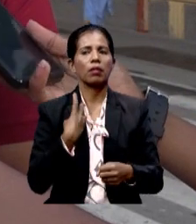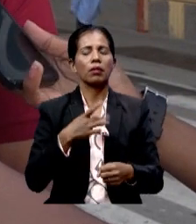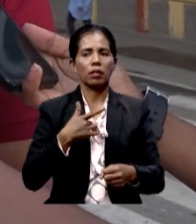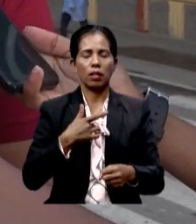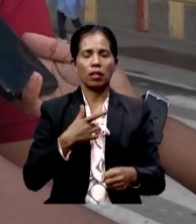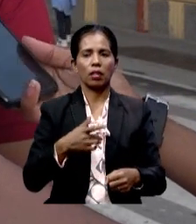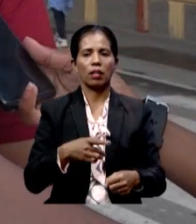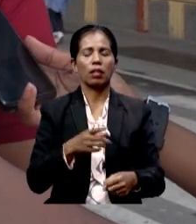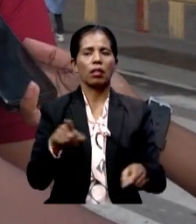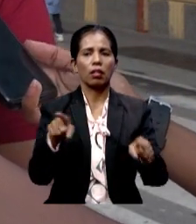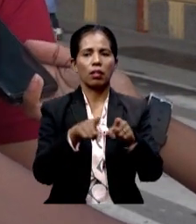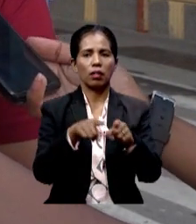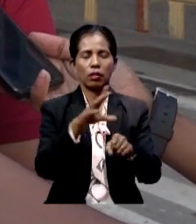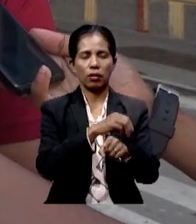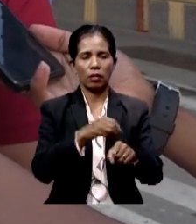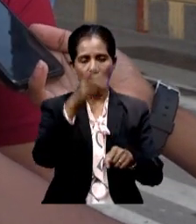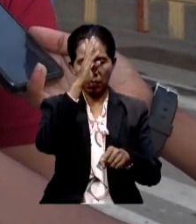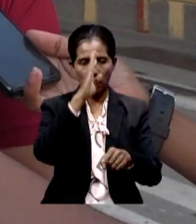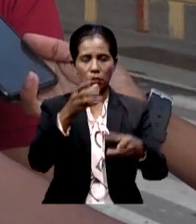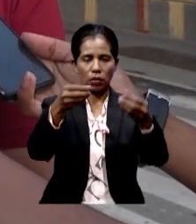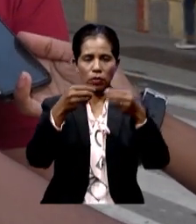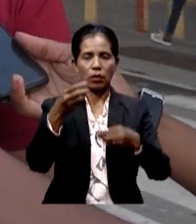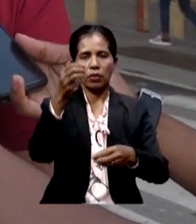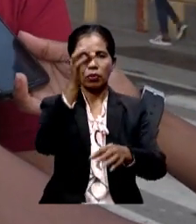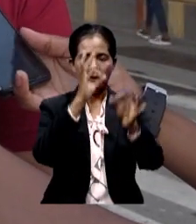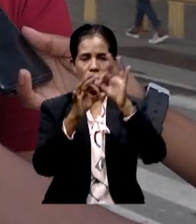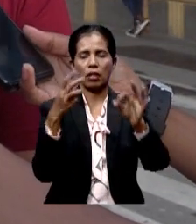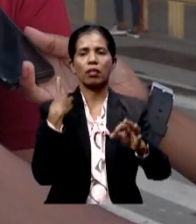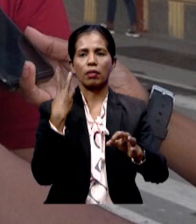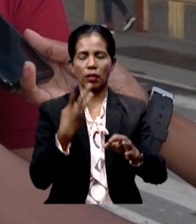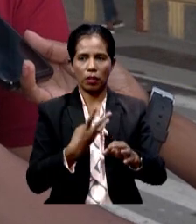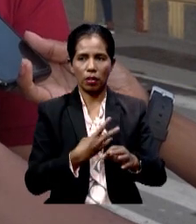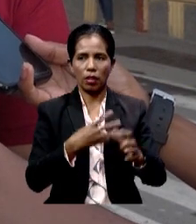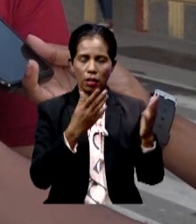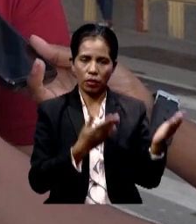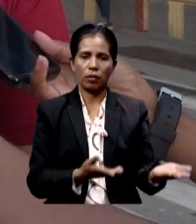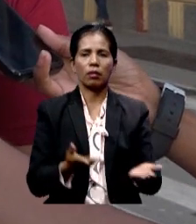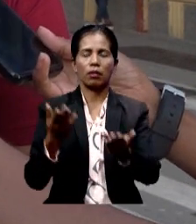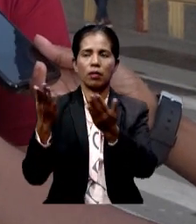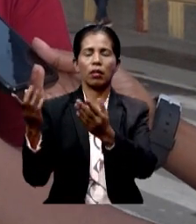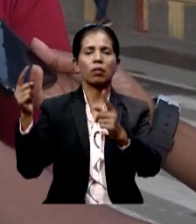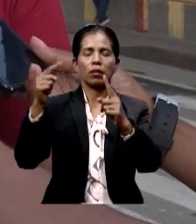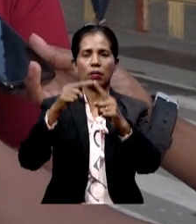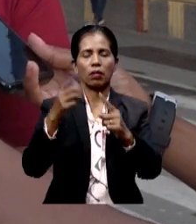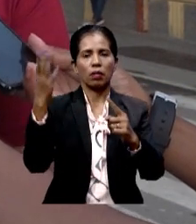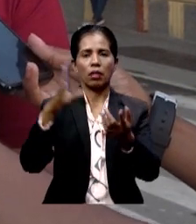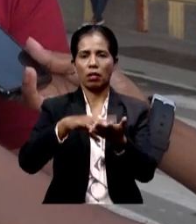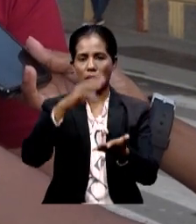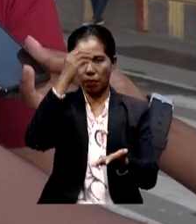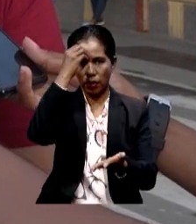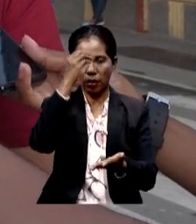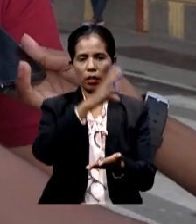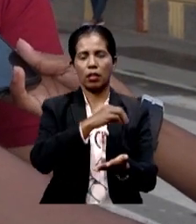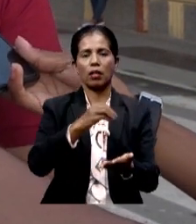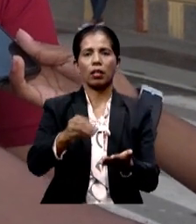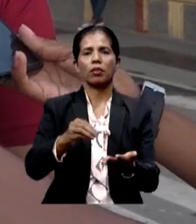hanya sang misang nebe nebe romak fo confiance ba mi, atu lori, atu bato hena batu aprende, atu